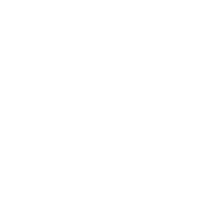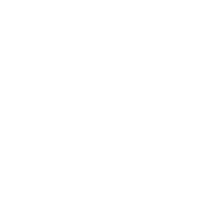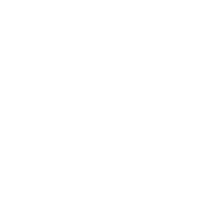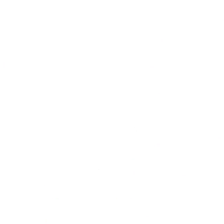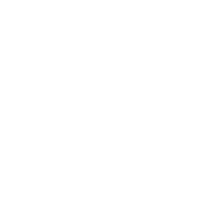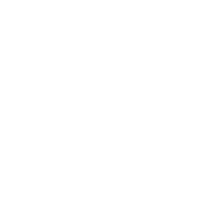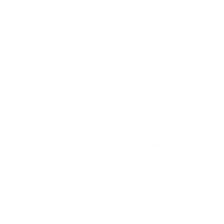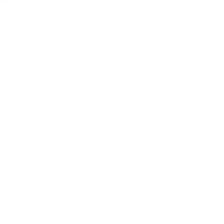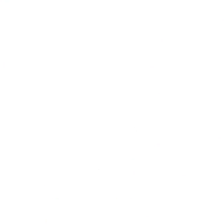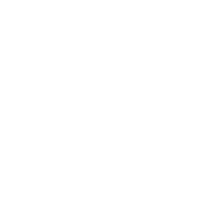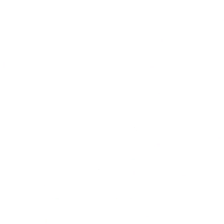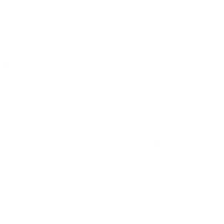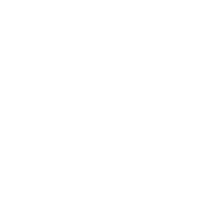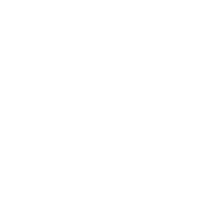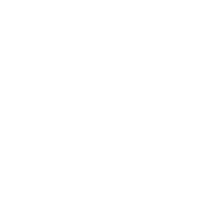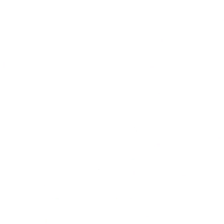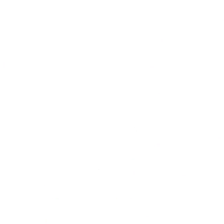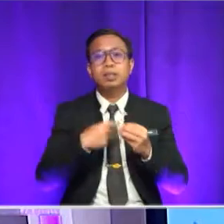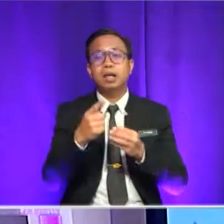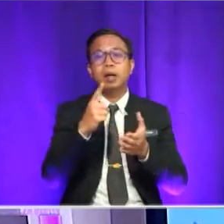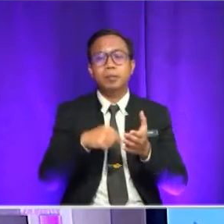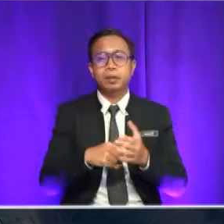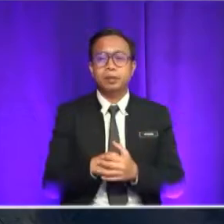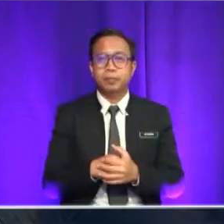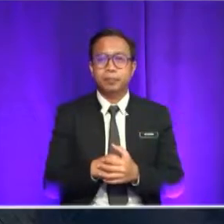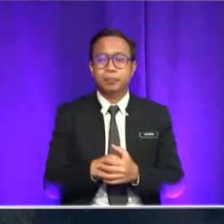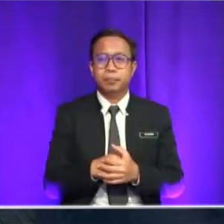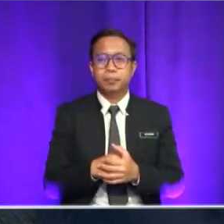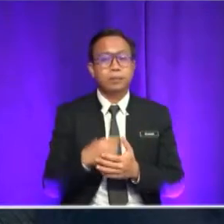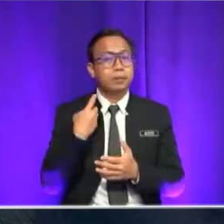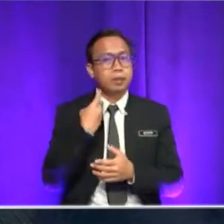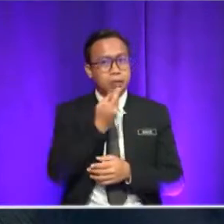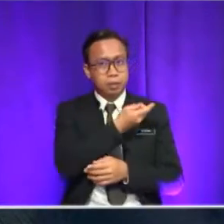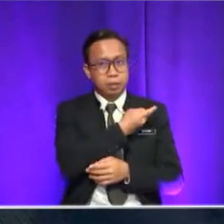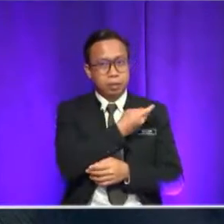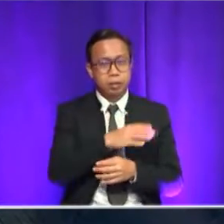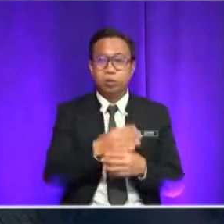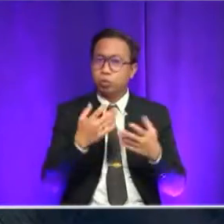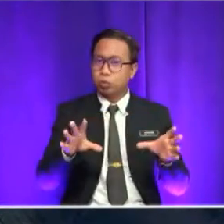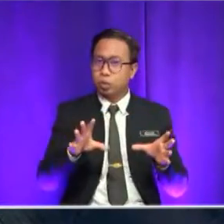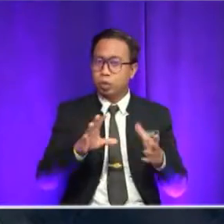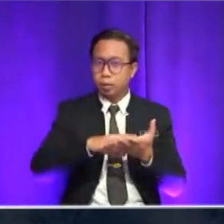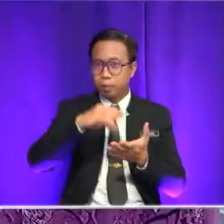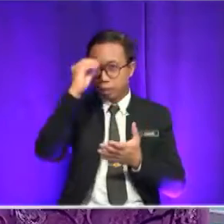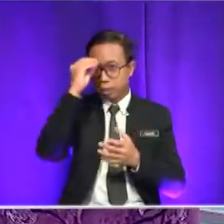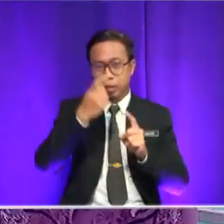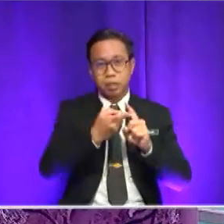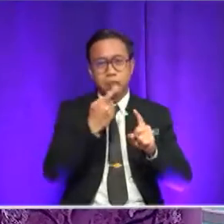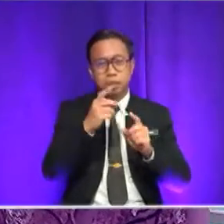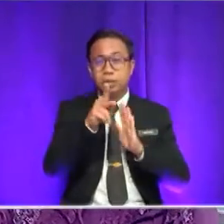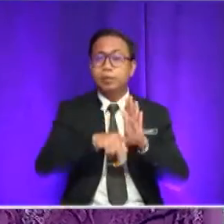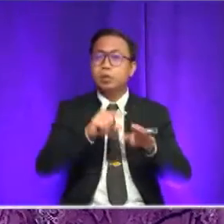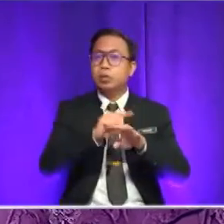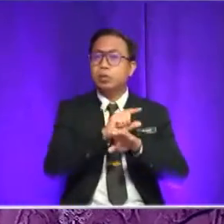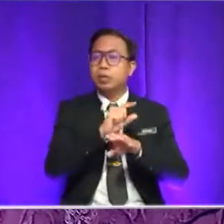Dek TV KPM. Ha, tadi kita dah belajar daripada penggunaan